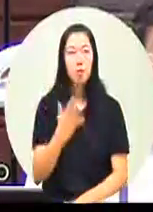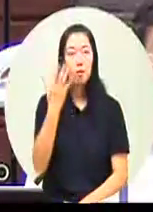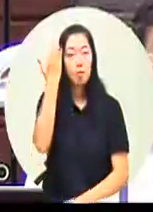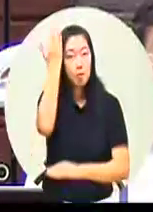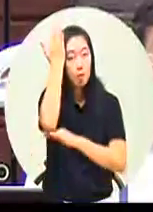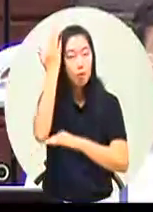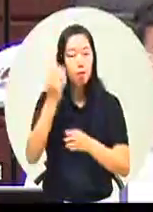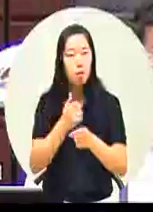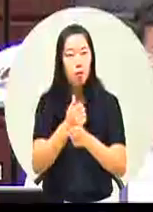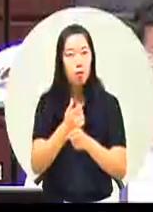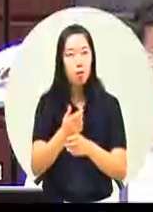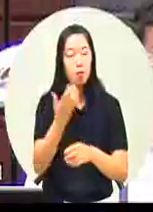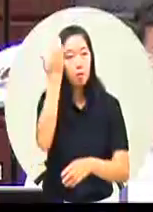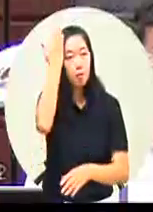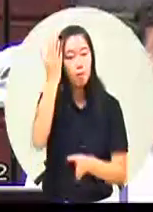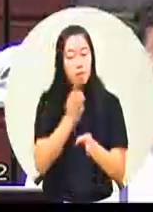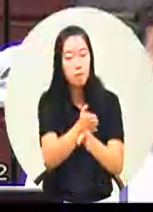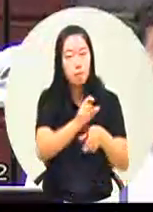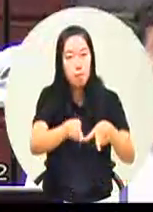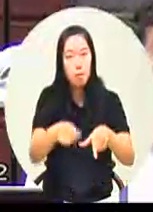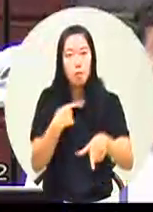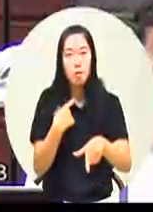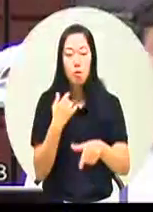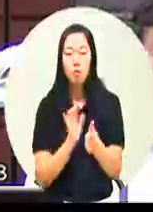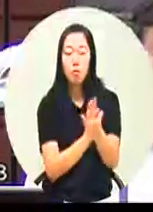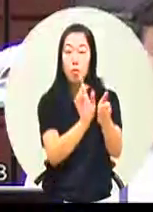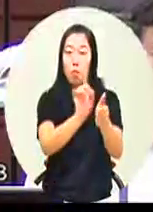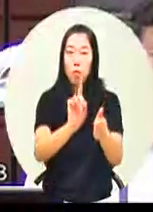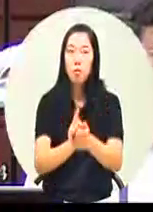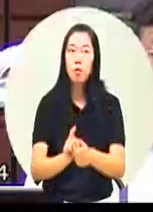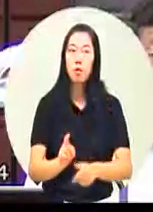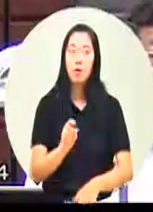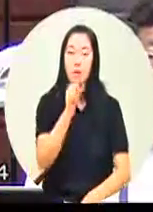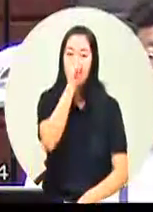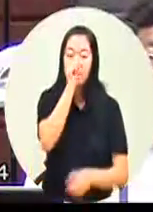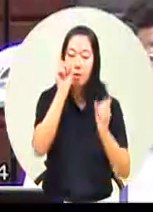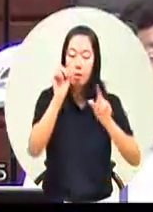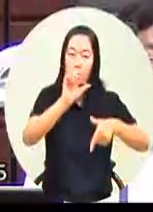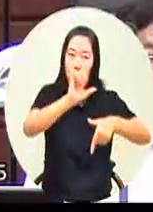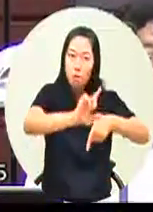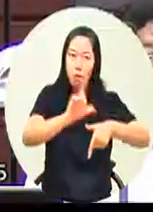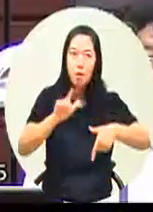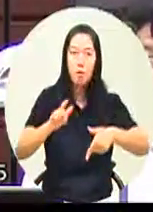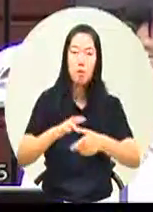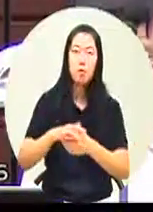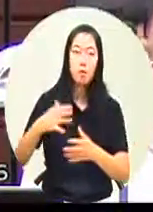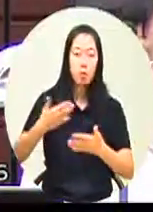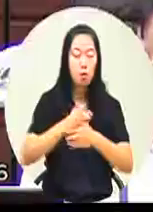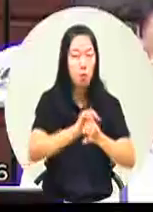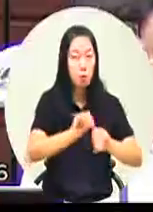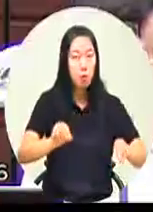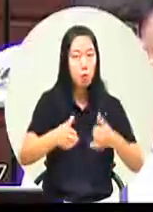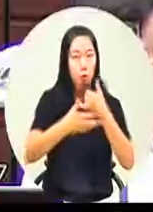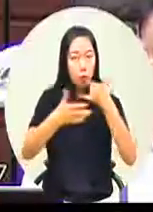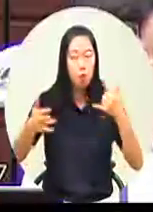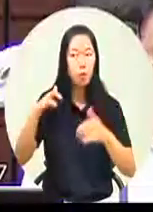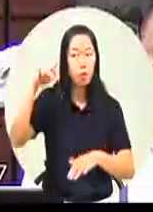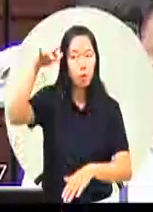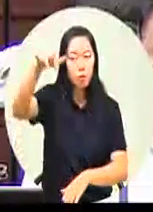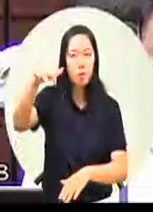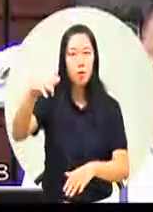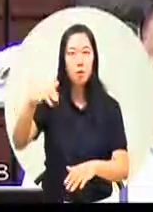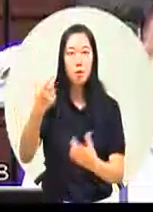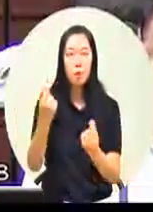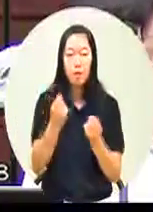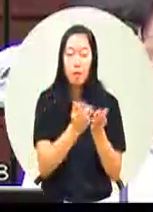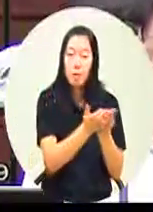合作，就是推出我们的好玩卡，用陆海空的好玩卡来包装陆海空。就是包括爱